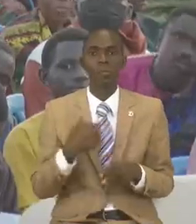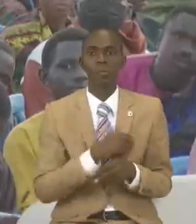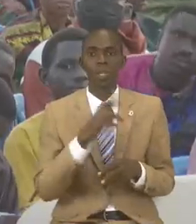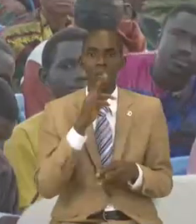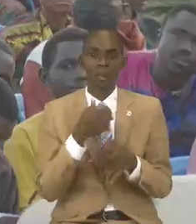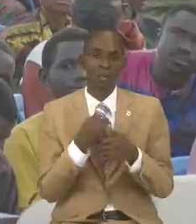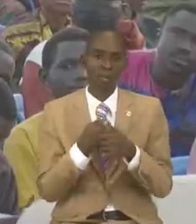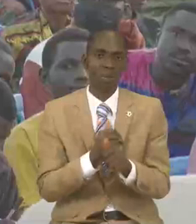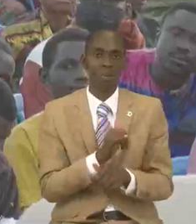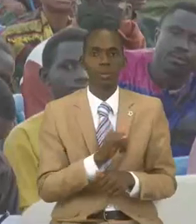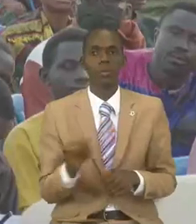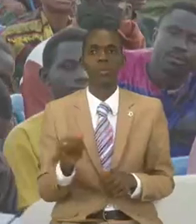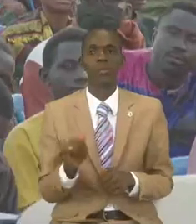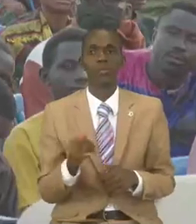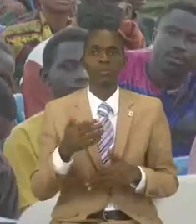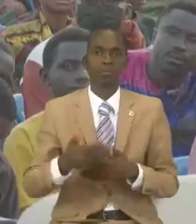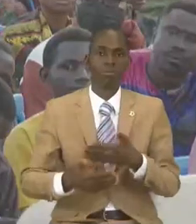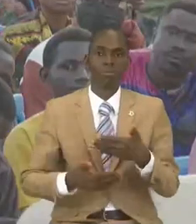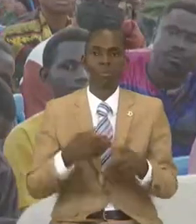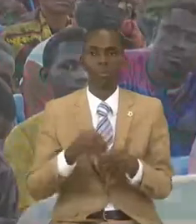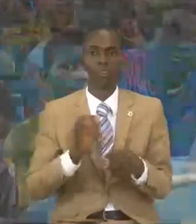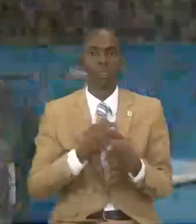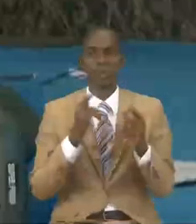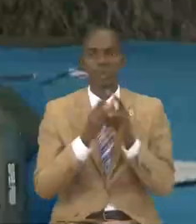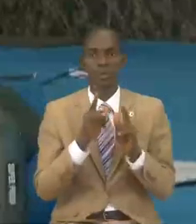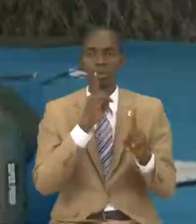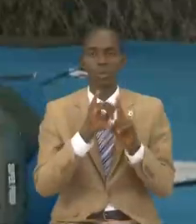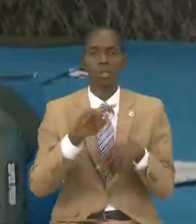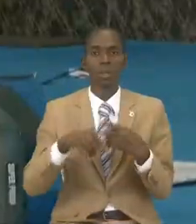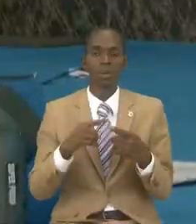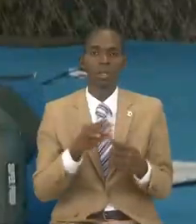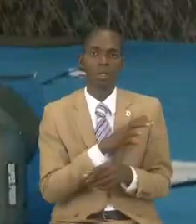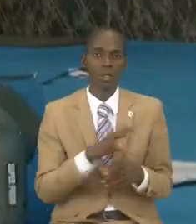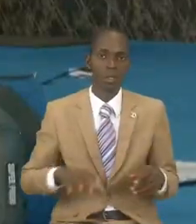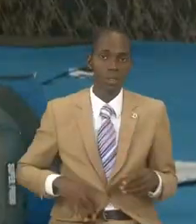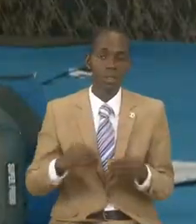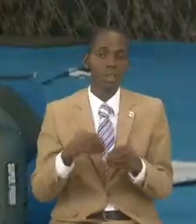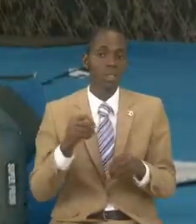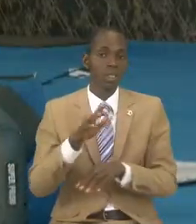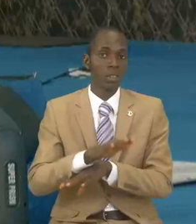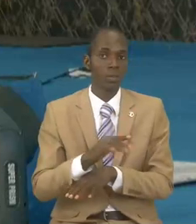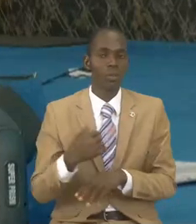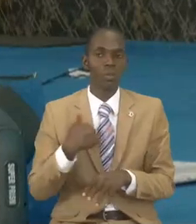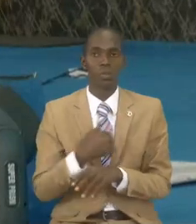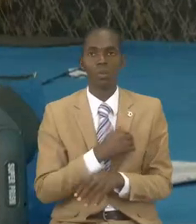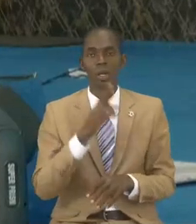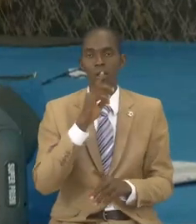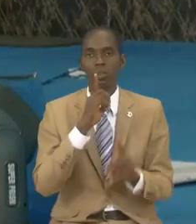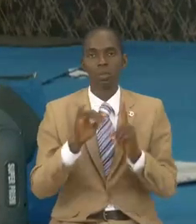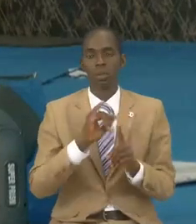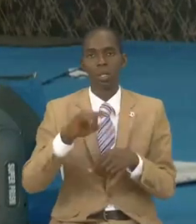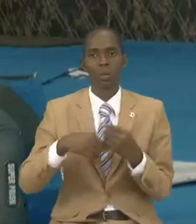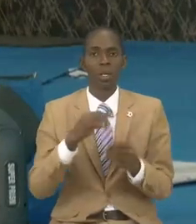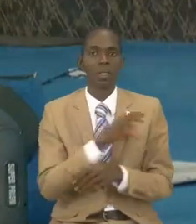Nous suivons une série dans notre retraite. Nous parlons de Christ, le choix. Nous parlons de Christ,